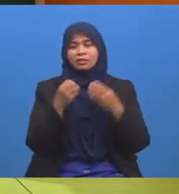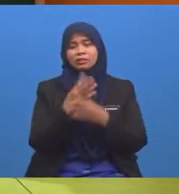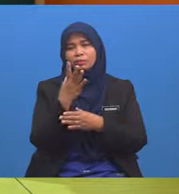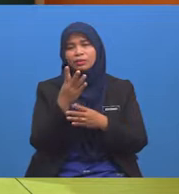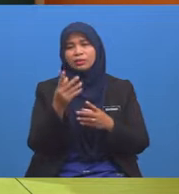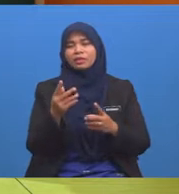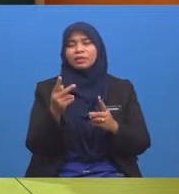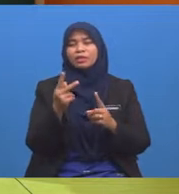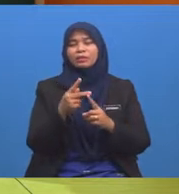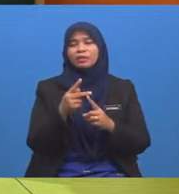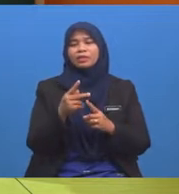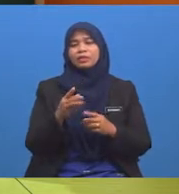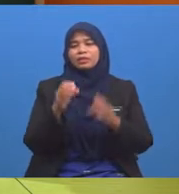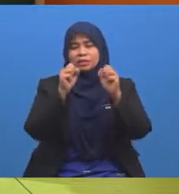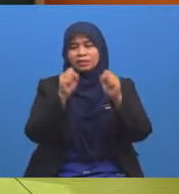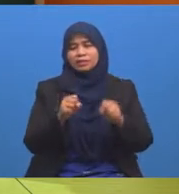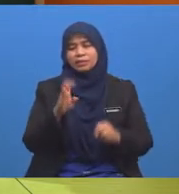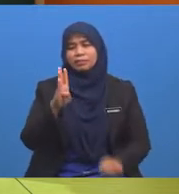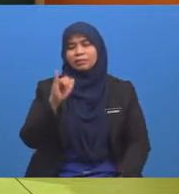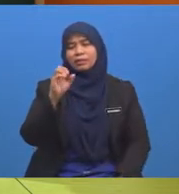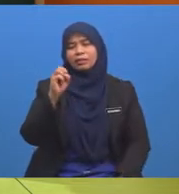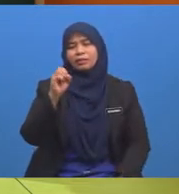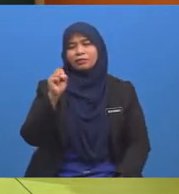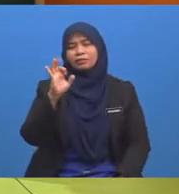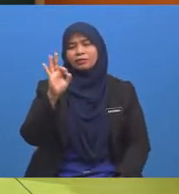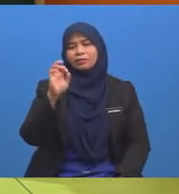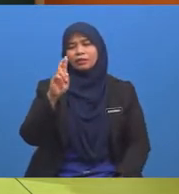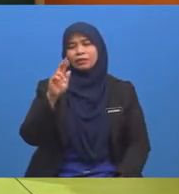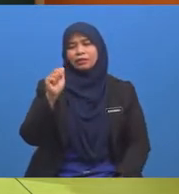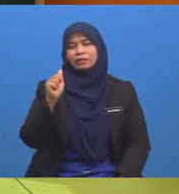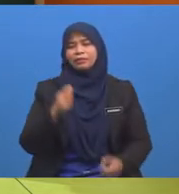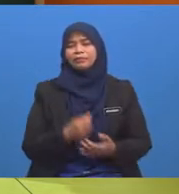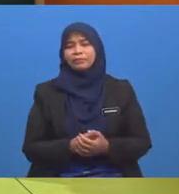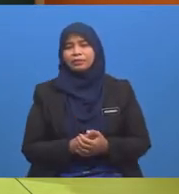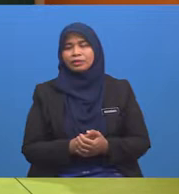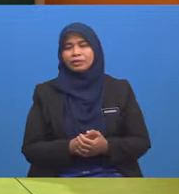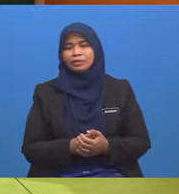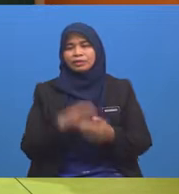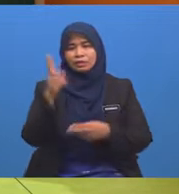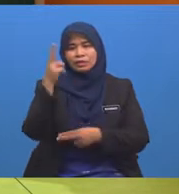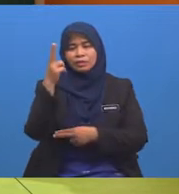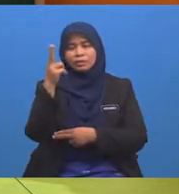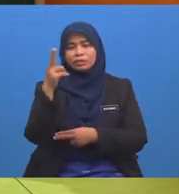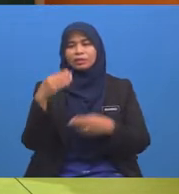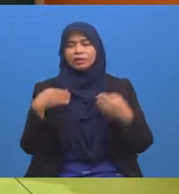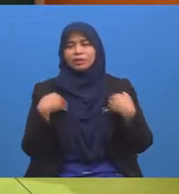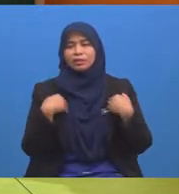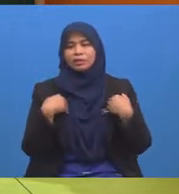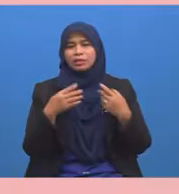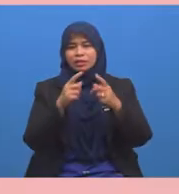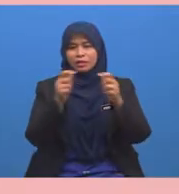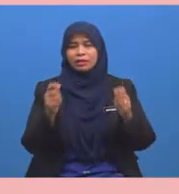tumbuh-tumbuhan terhadap sistem biosfera. Hutan merupakan habitat kepada pelbagai spesies haiwan dan